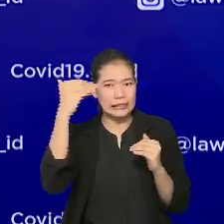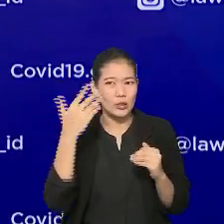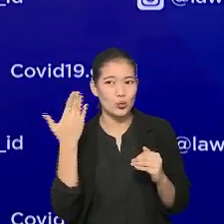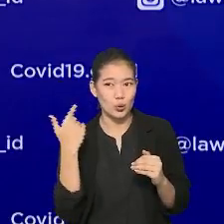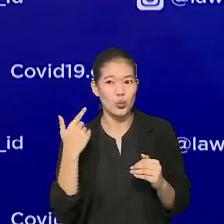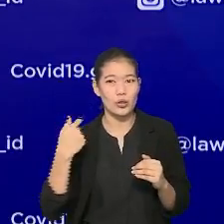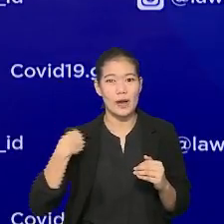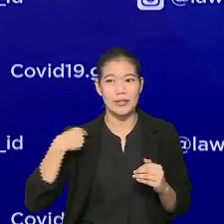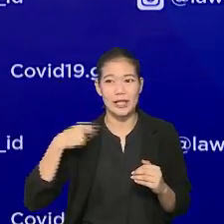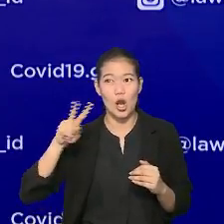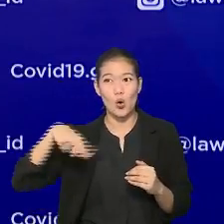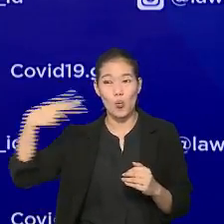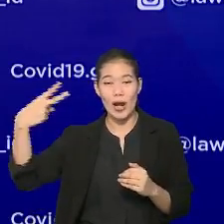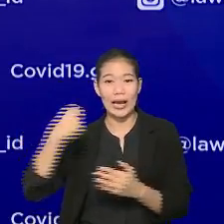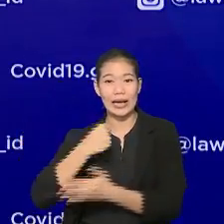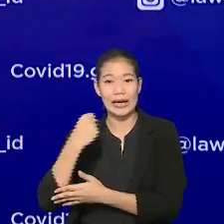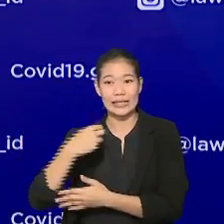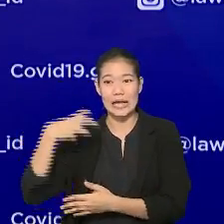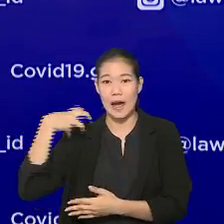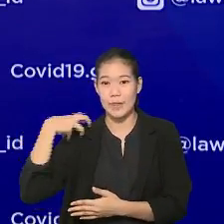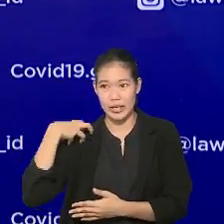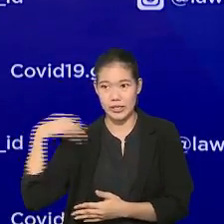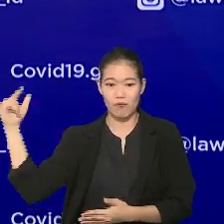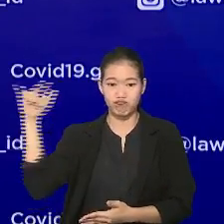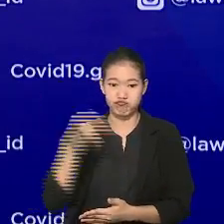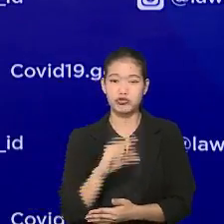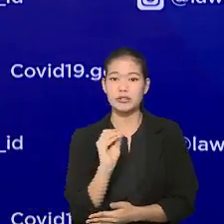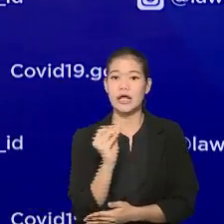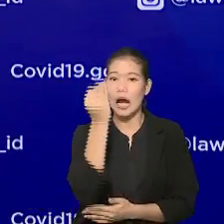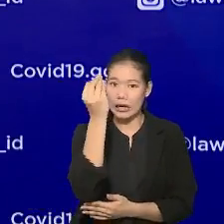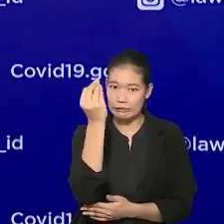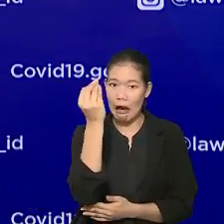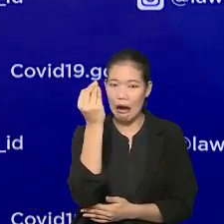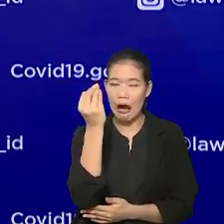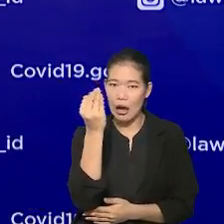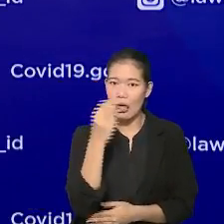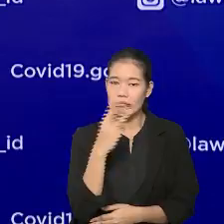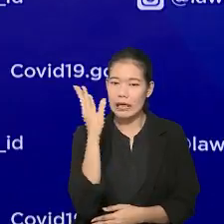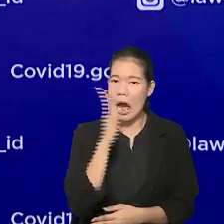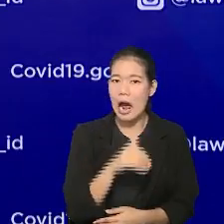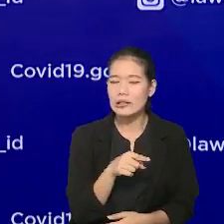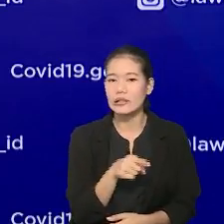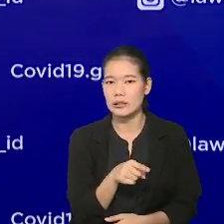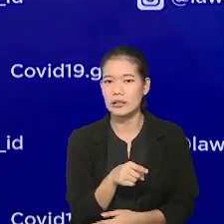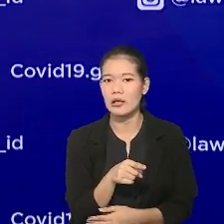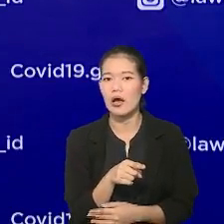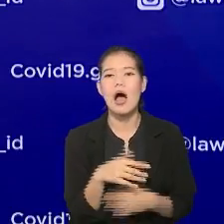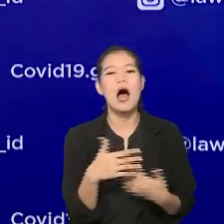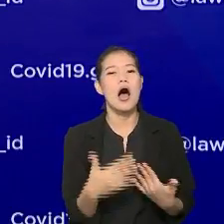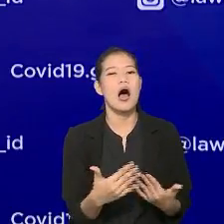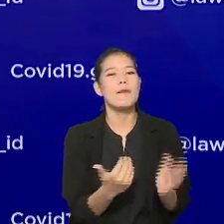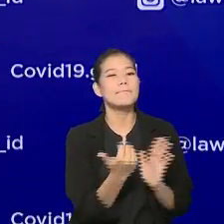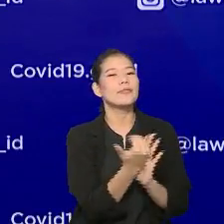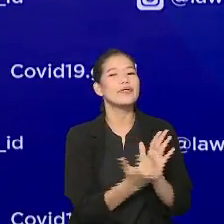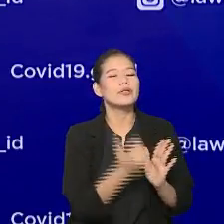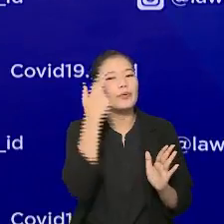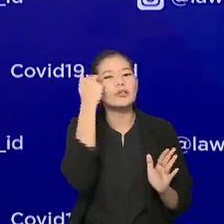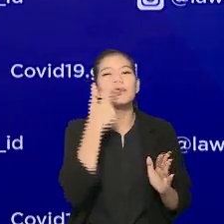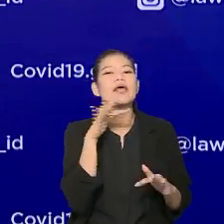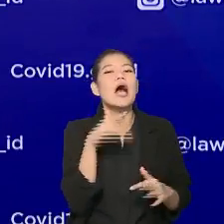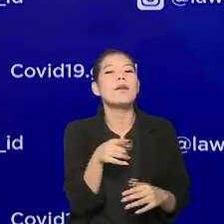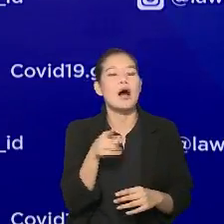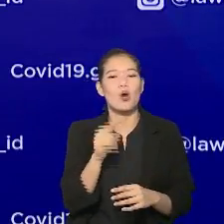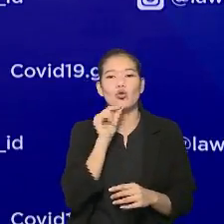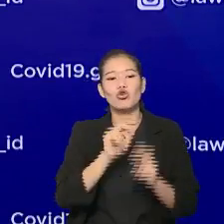Menteri Luar Negeri Amerika Serikat dan rombongannya di Jakarta pada hari Senin sampai Selasa kemarin. Dalam hal ini, apa kebijakan pemerintah